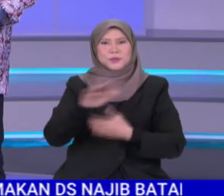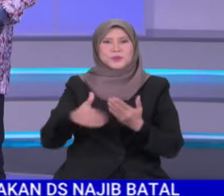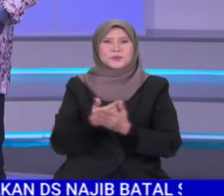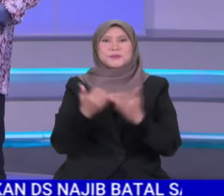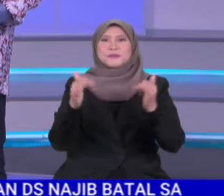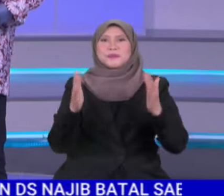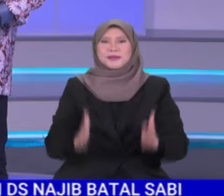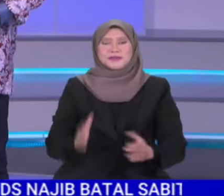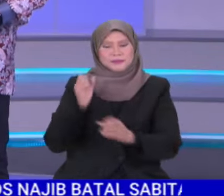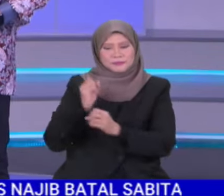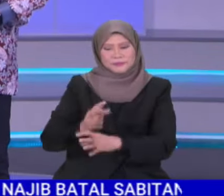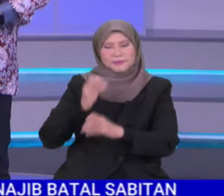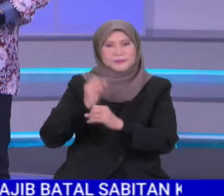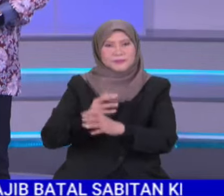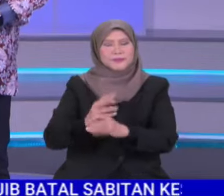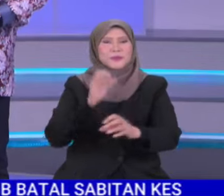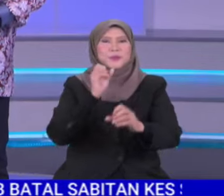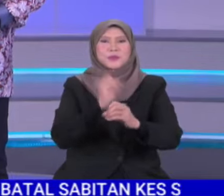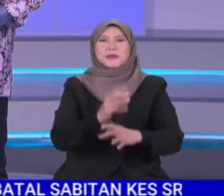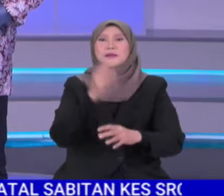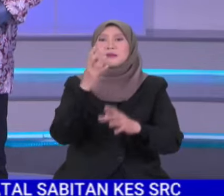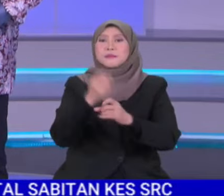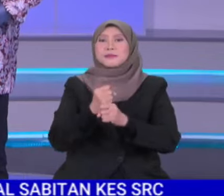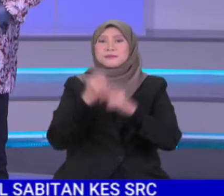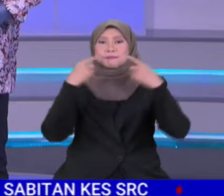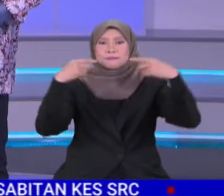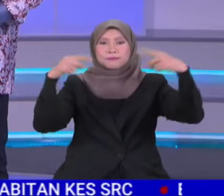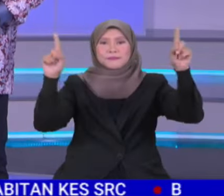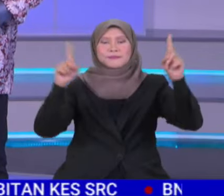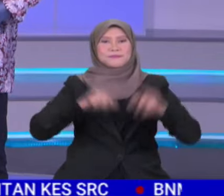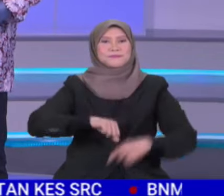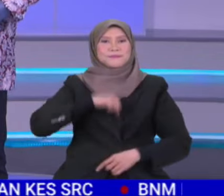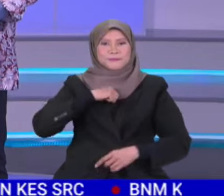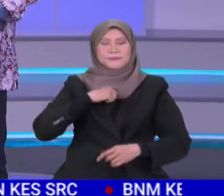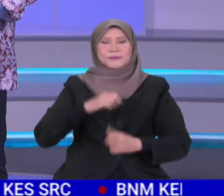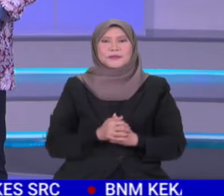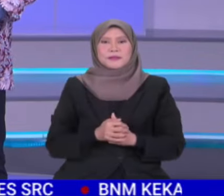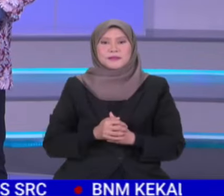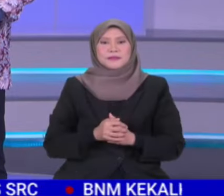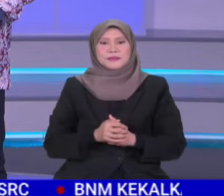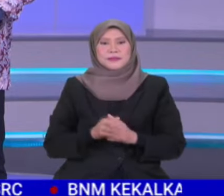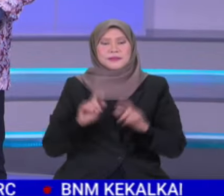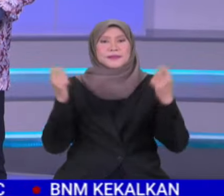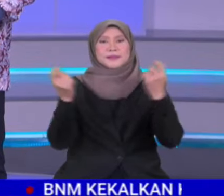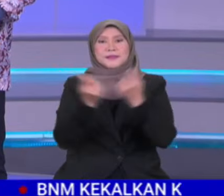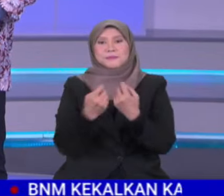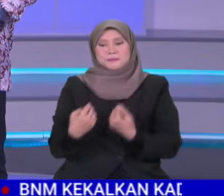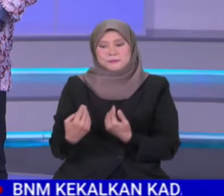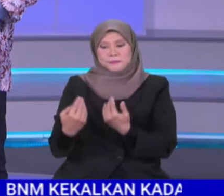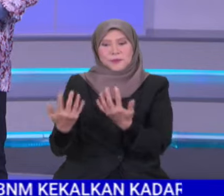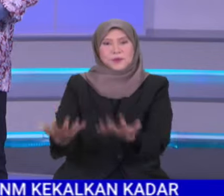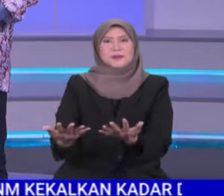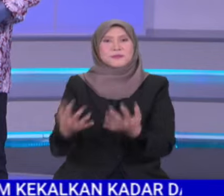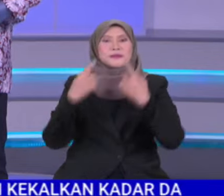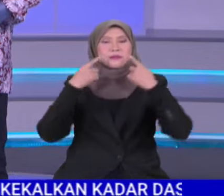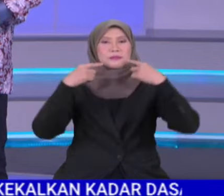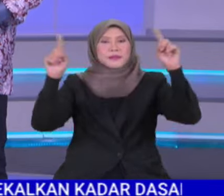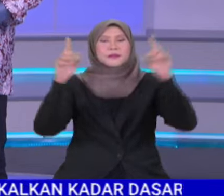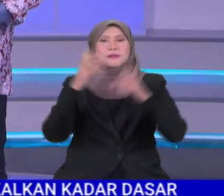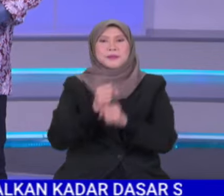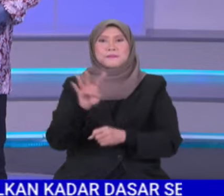atlet negara bekerja keras dan berusaha untuk mencapai kejayaan membanggakan. Ia susulan skuad Tenpin Bowling Negara cemerlang